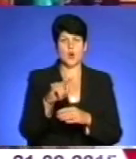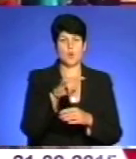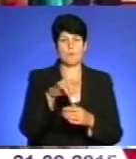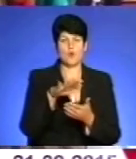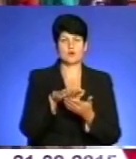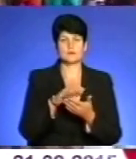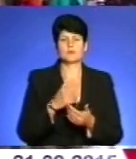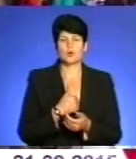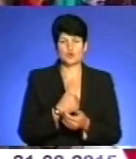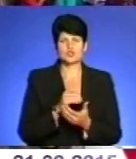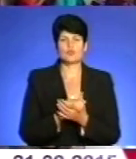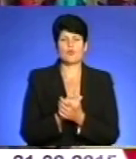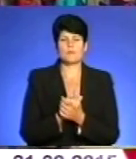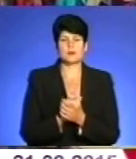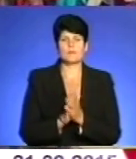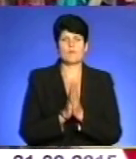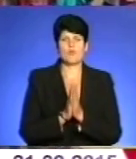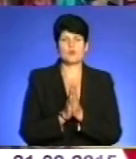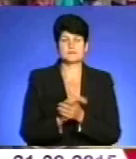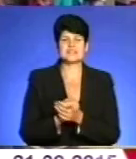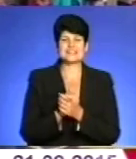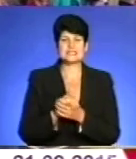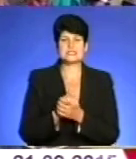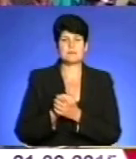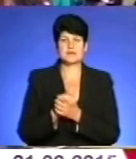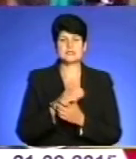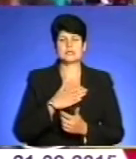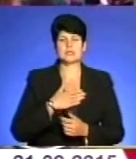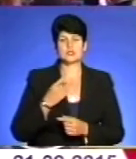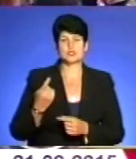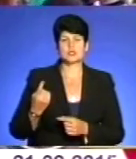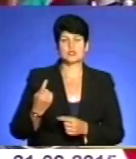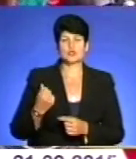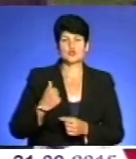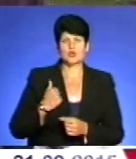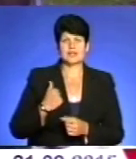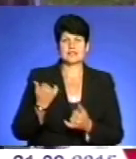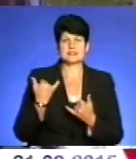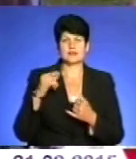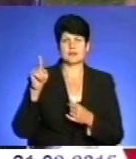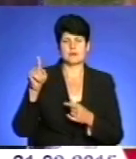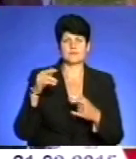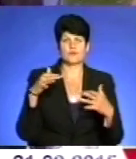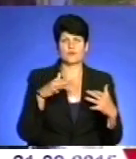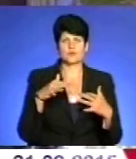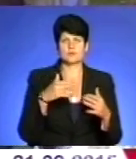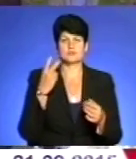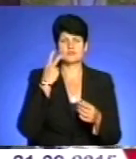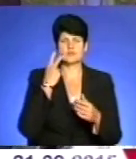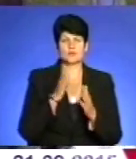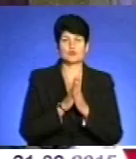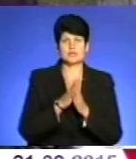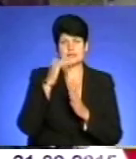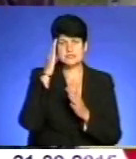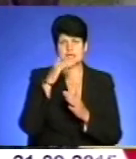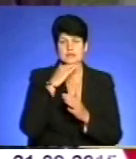хочемо миру, молимося за мир, замолимося за наших солдатів, які там зараз воюють. Ми все молилися за тата і